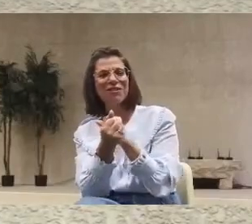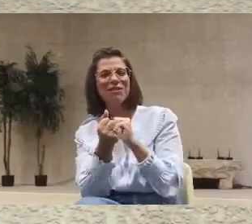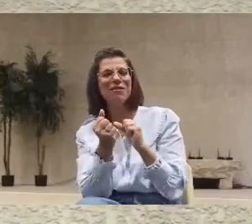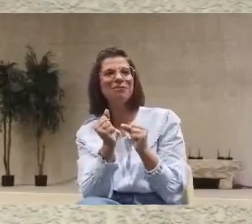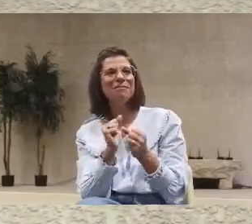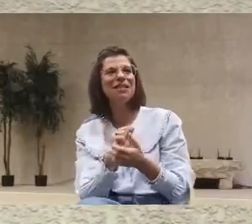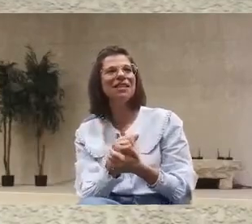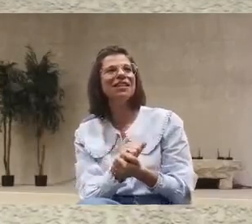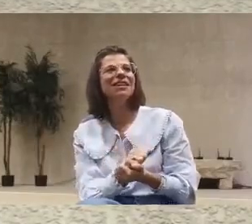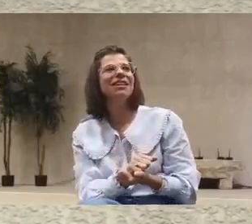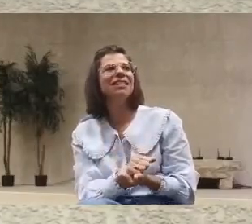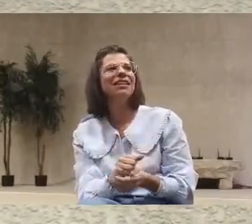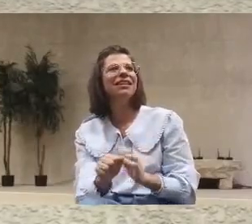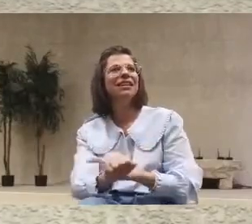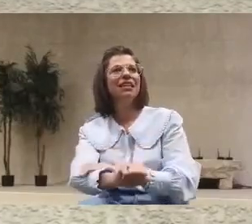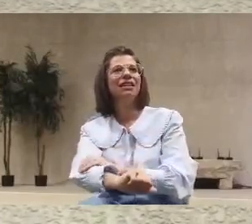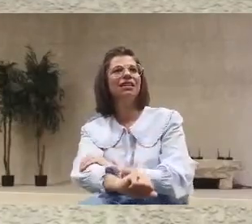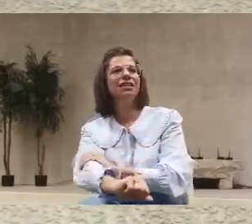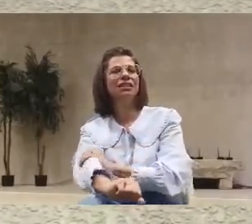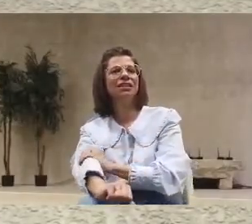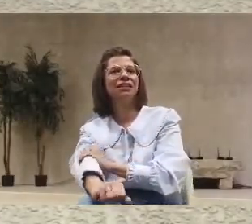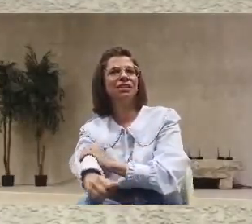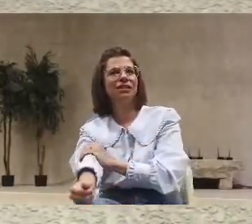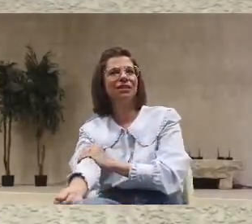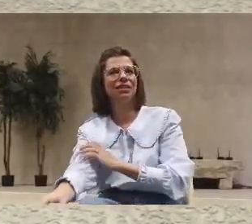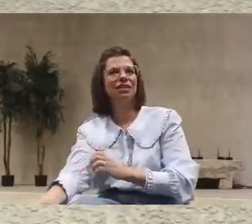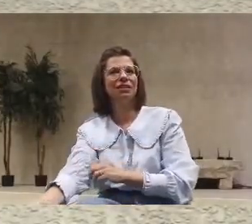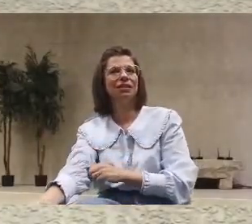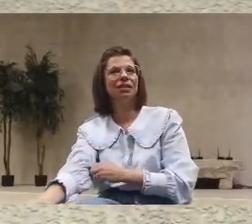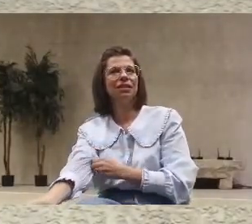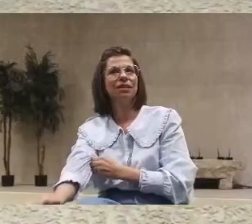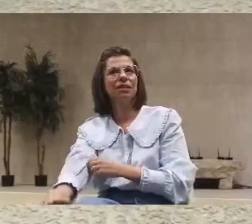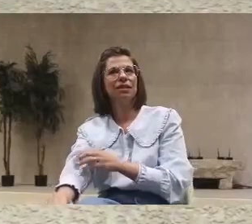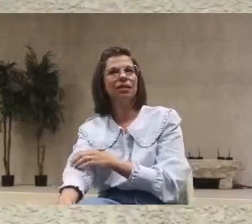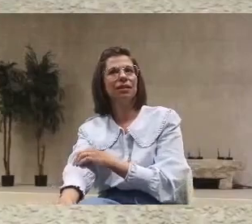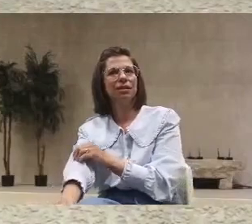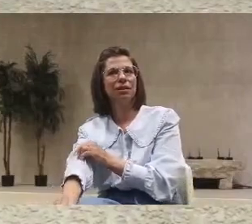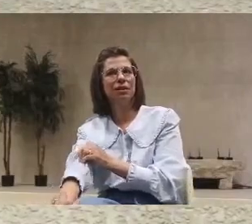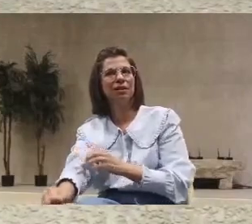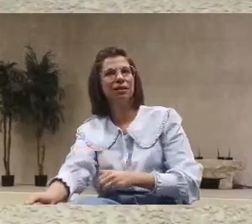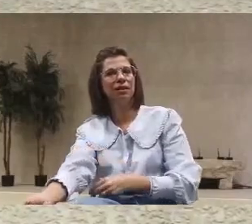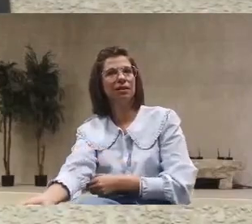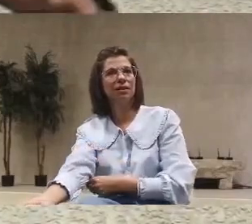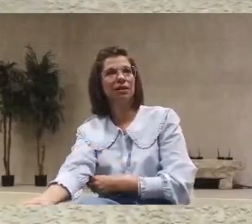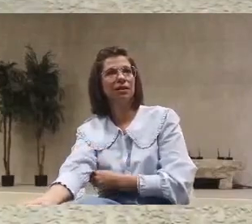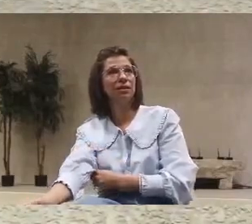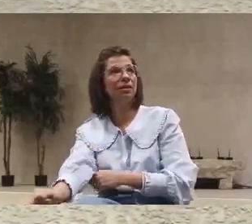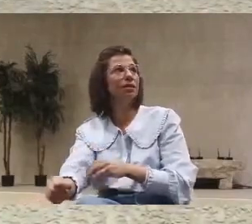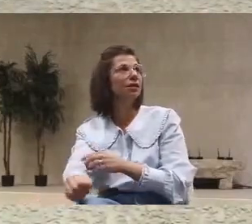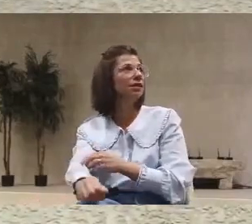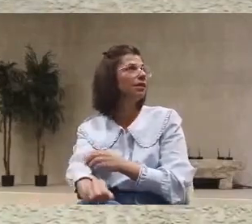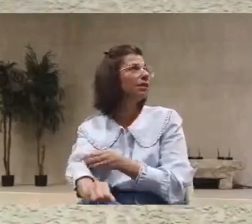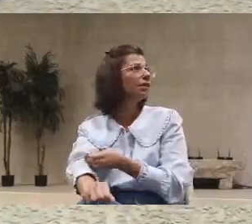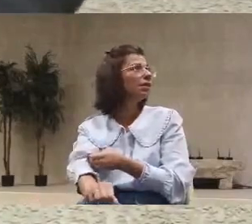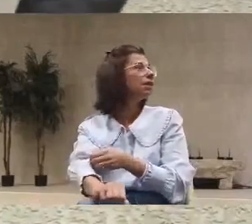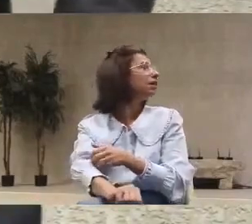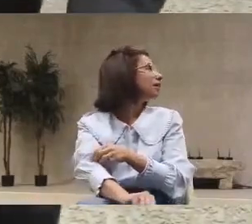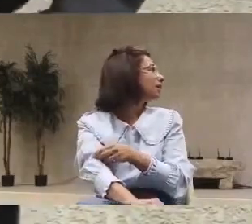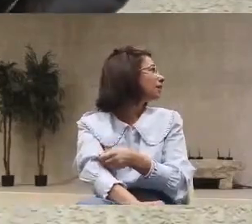ceux de l'accueil Pierrot il faudrait éteindre s'il vous plaît je vois tout le monde qui dort